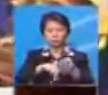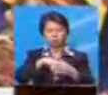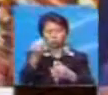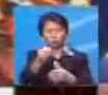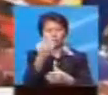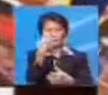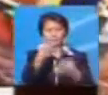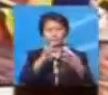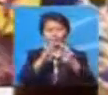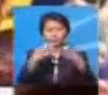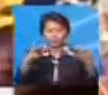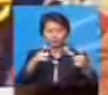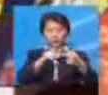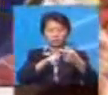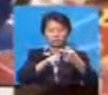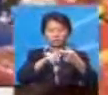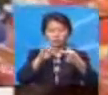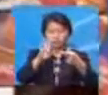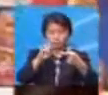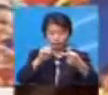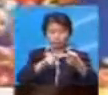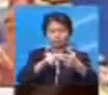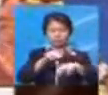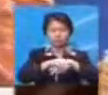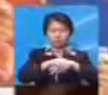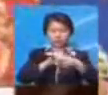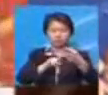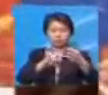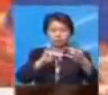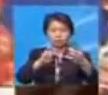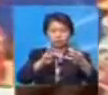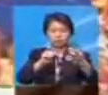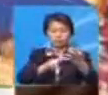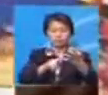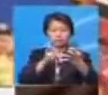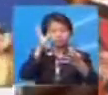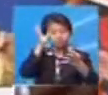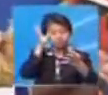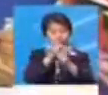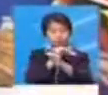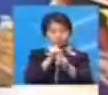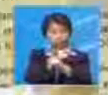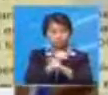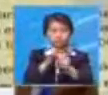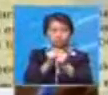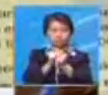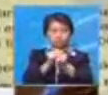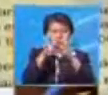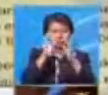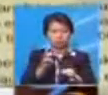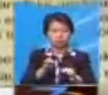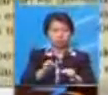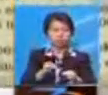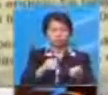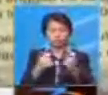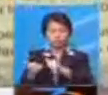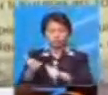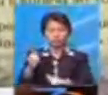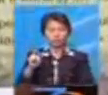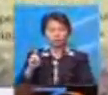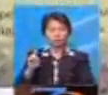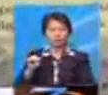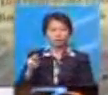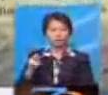dalam 4 bahasa, bahasa Malaysia, Inggeris, Iban dan Cina, bermula dengan peruntusan Tan Sri Adnan.